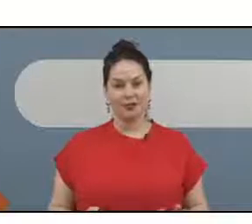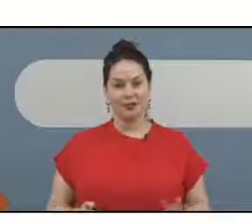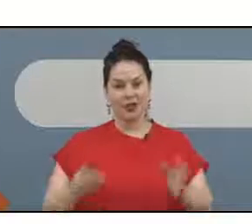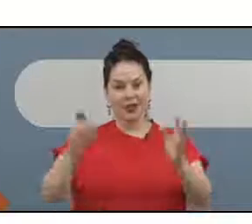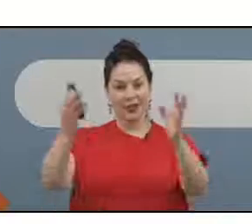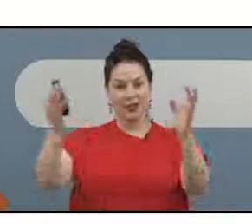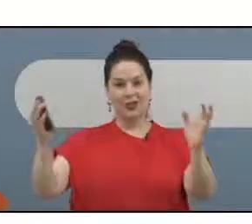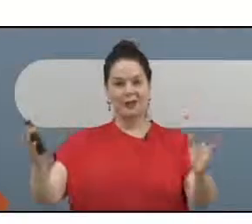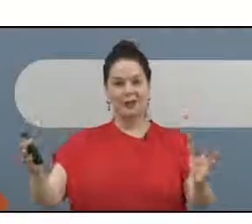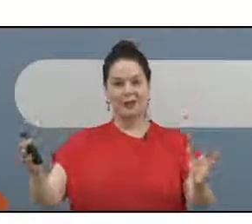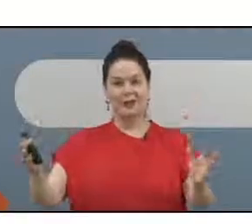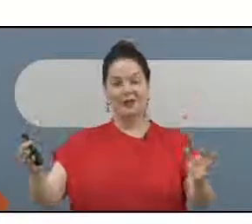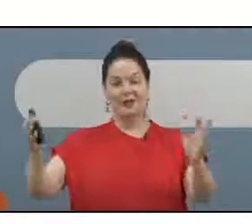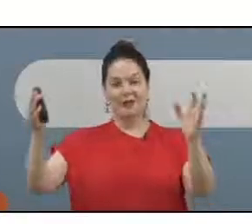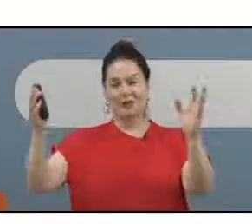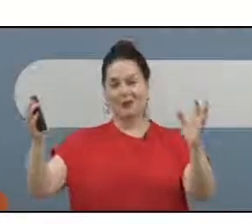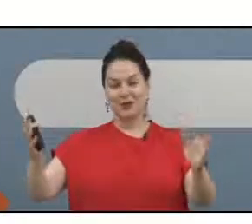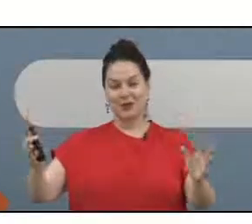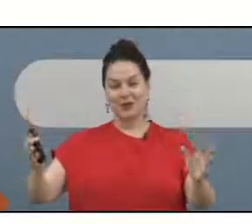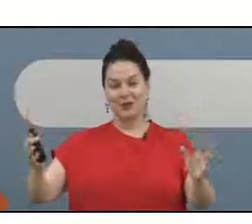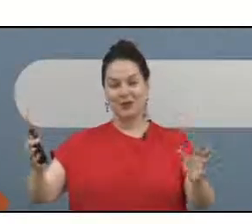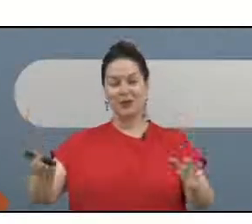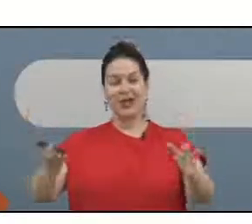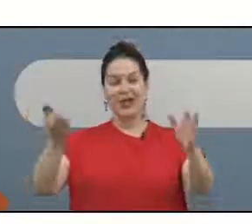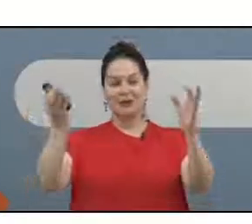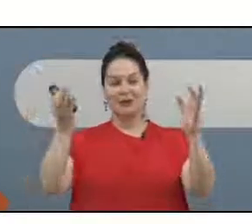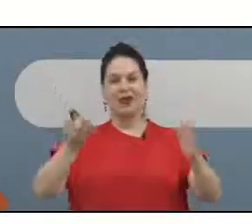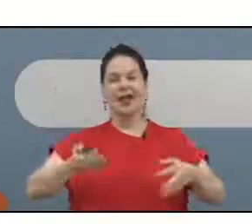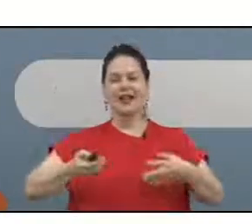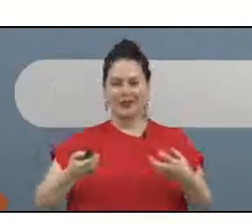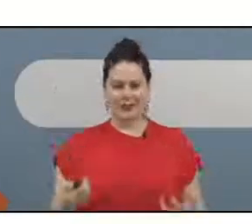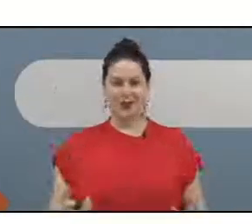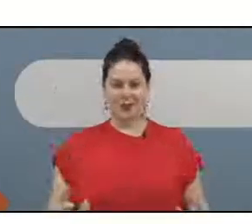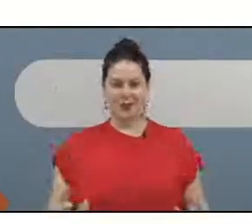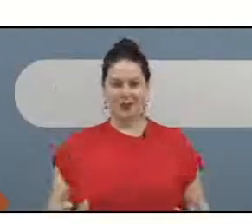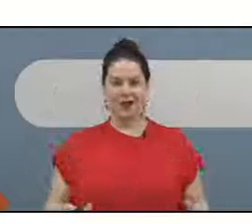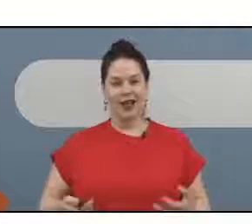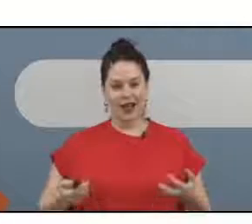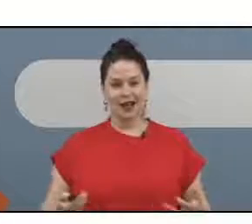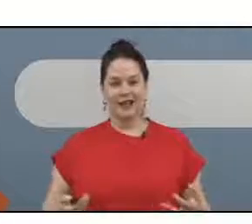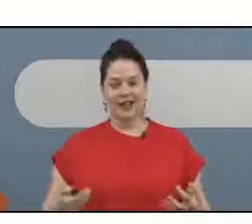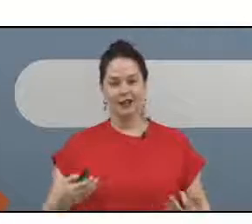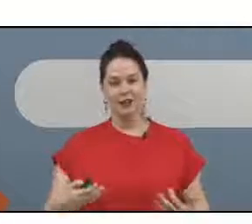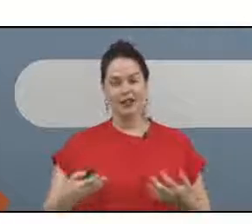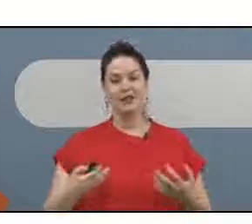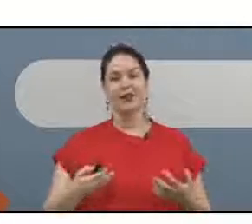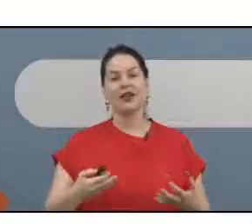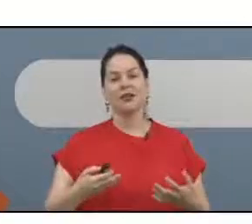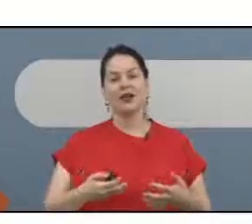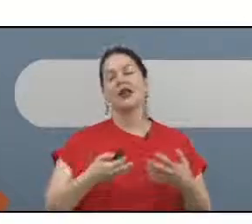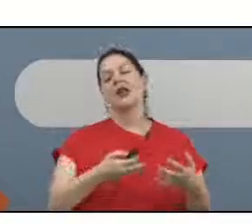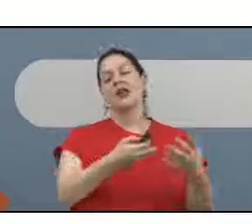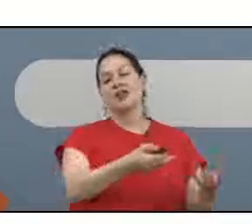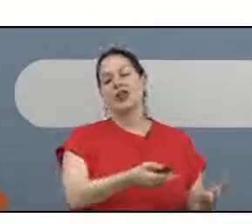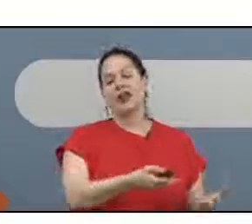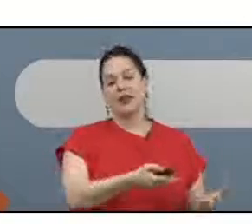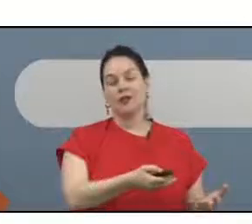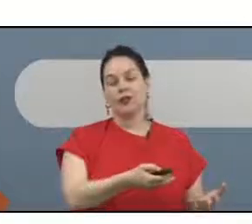של אביו. שתי דמויות באותו סיפור, דמות אחת של המבוגר האחראי שעושה